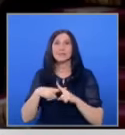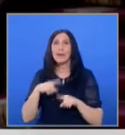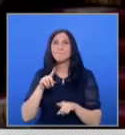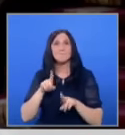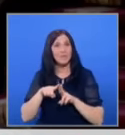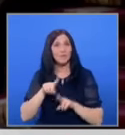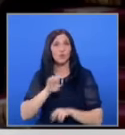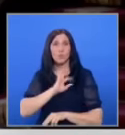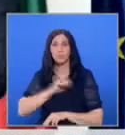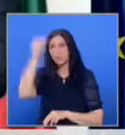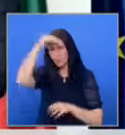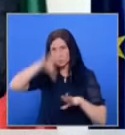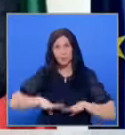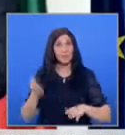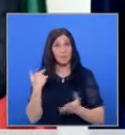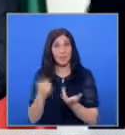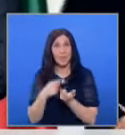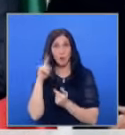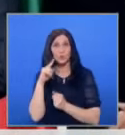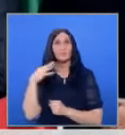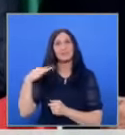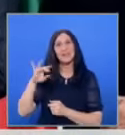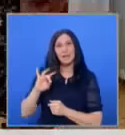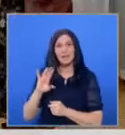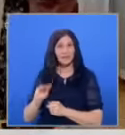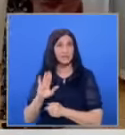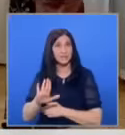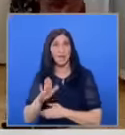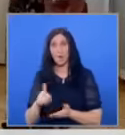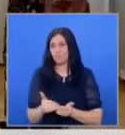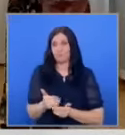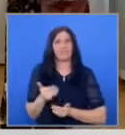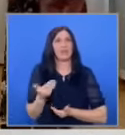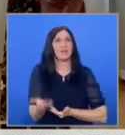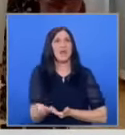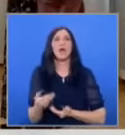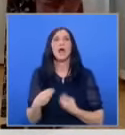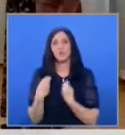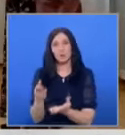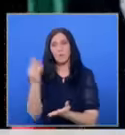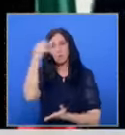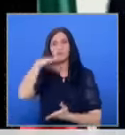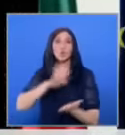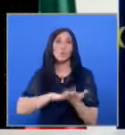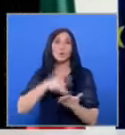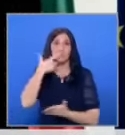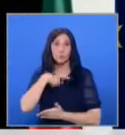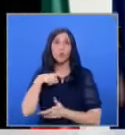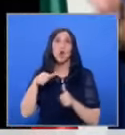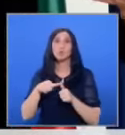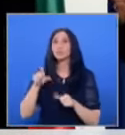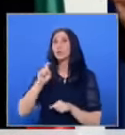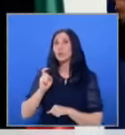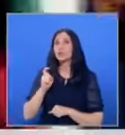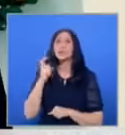българско гражданство преди няколко дни. Президента Румен Радев заяви, че за него е привилегия да удостои с български документи за самоличност Любчо Георгиевски